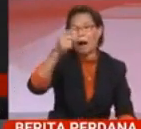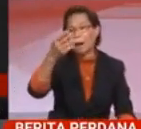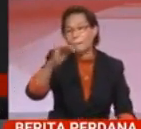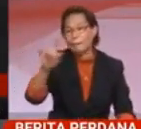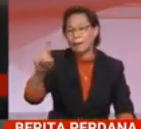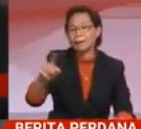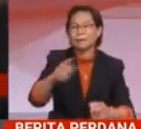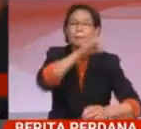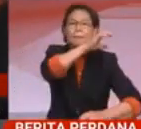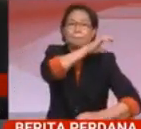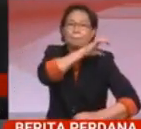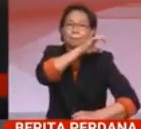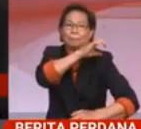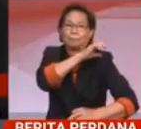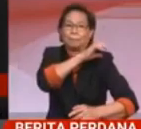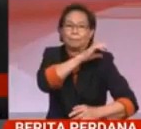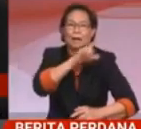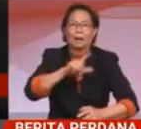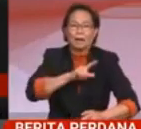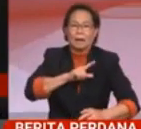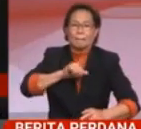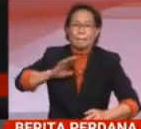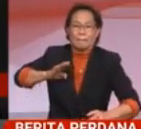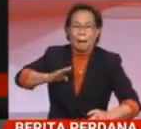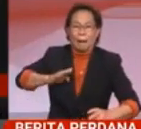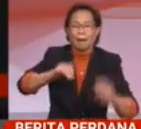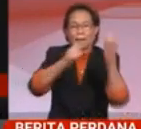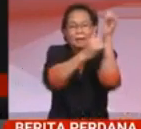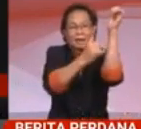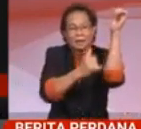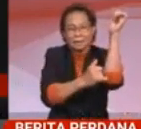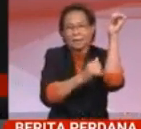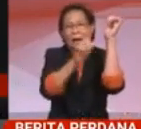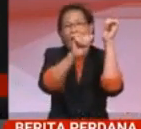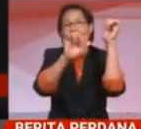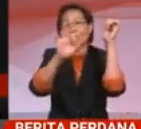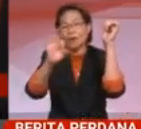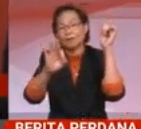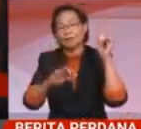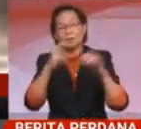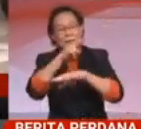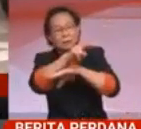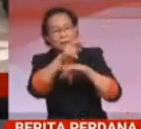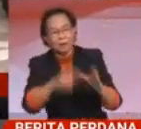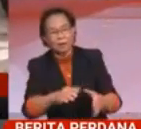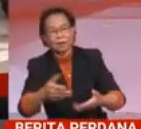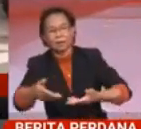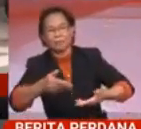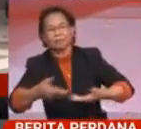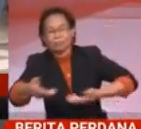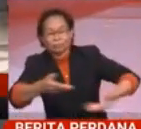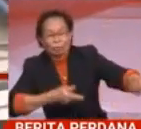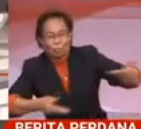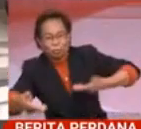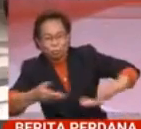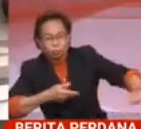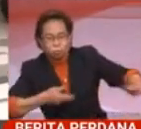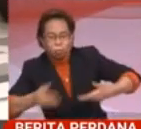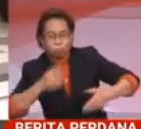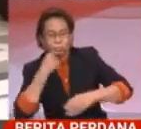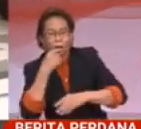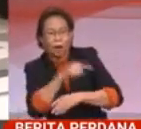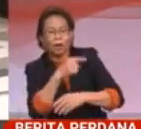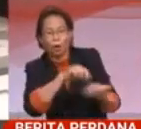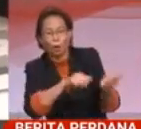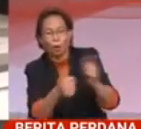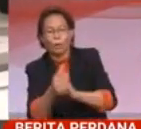Ia juga pengerusi lembaga pemegang amanah Yayasan tersebut kata saksi transaksi dibuat sepertinya diarahkan